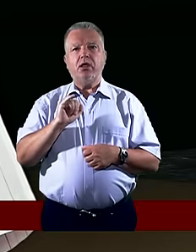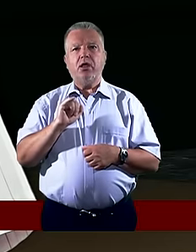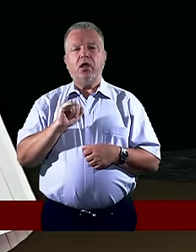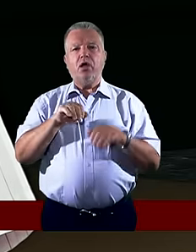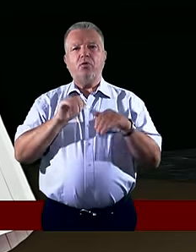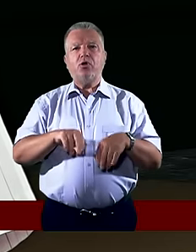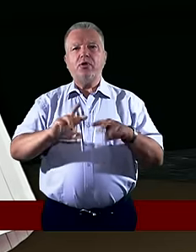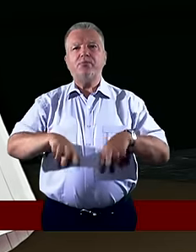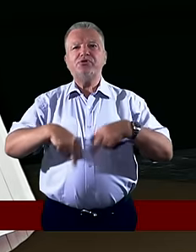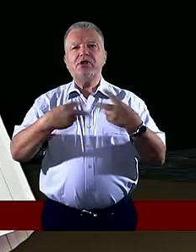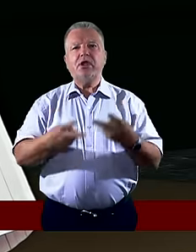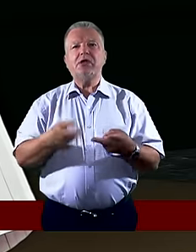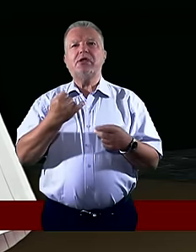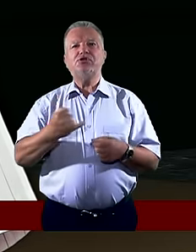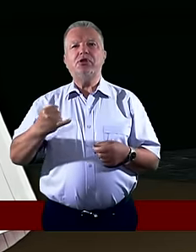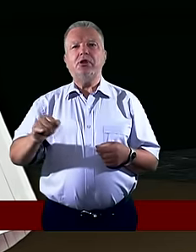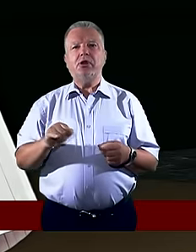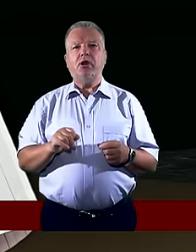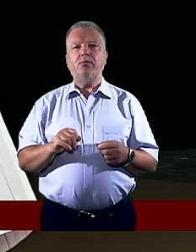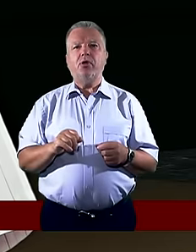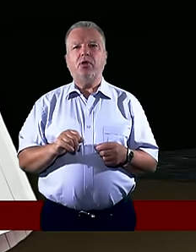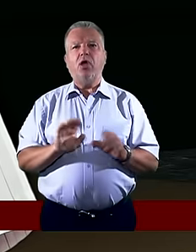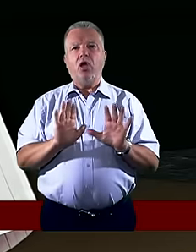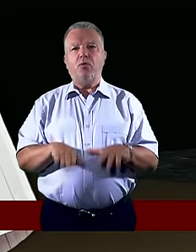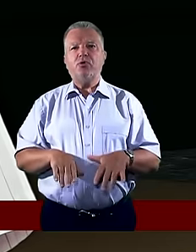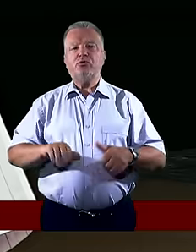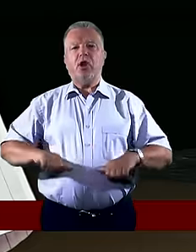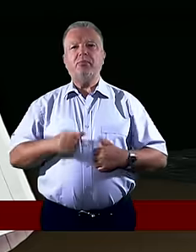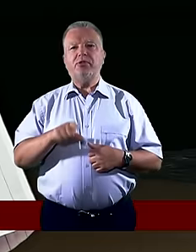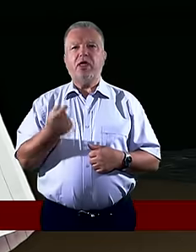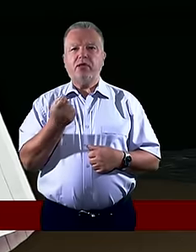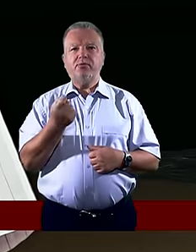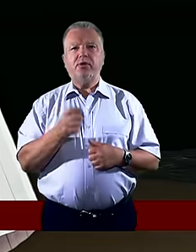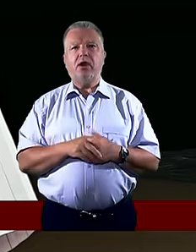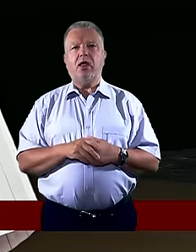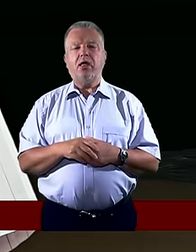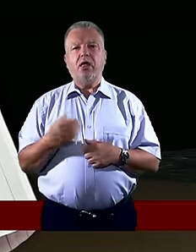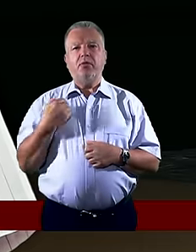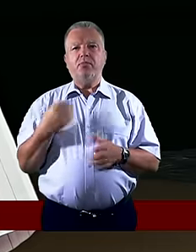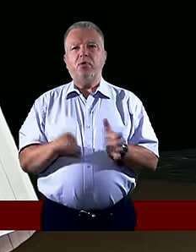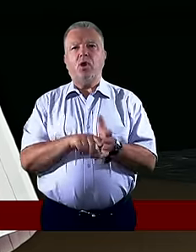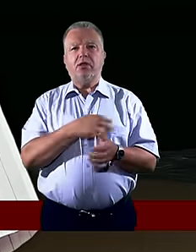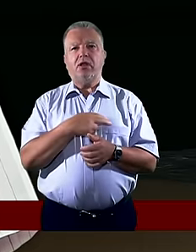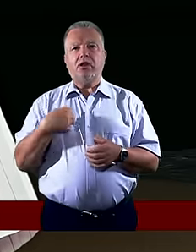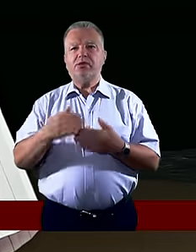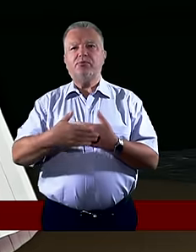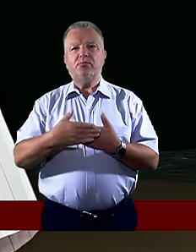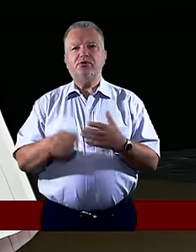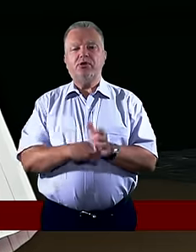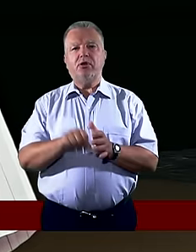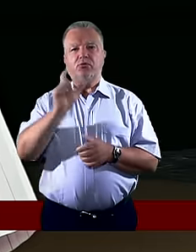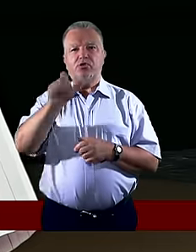przekazywać dalej innym. Pozwól, aby ta chwila była dla nas przybliżeniem do